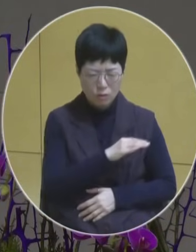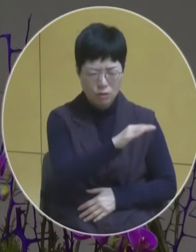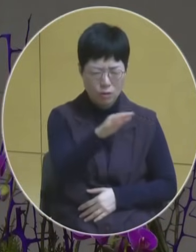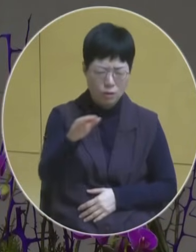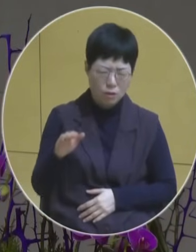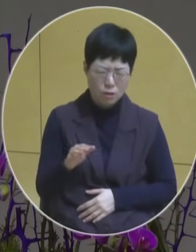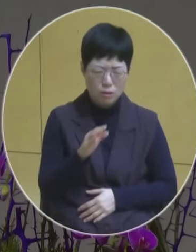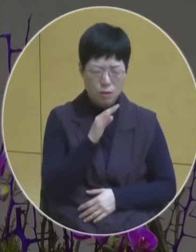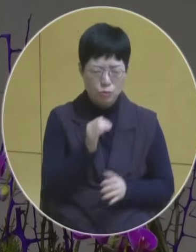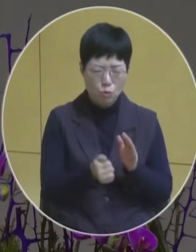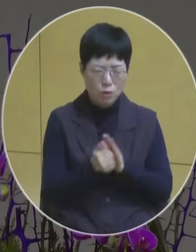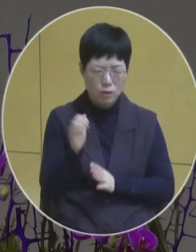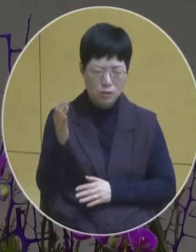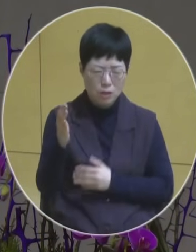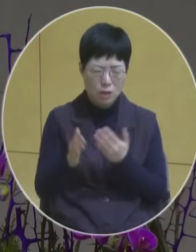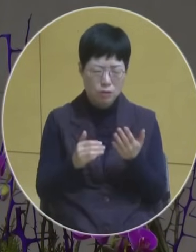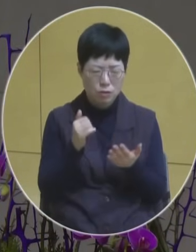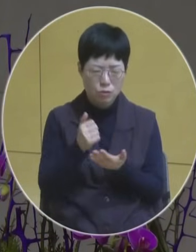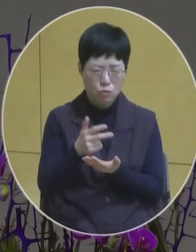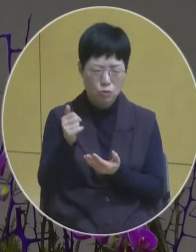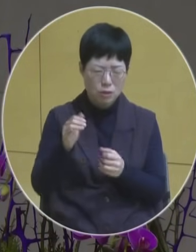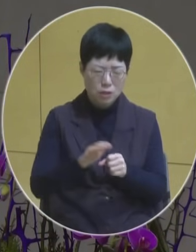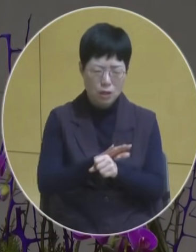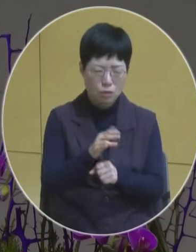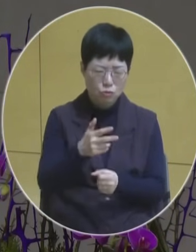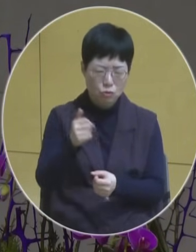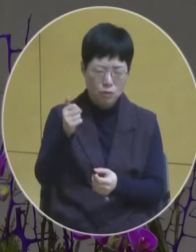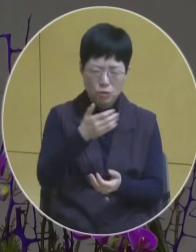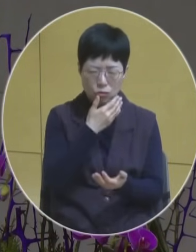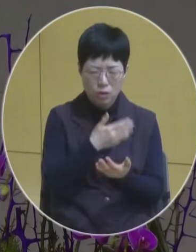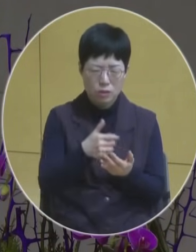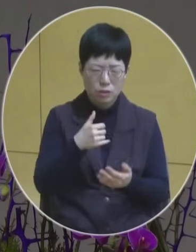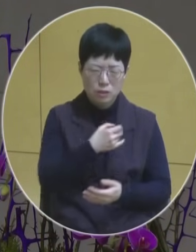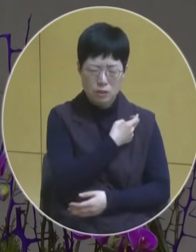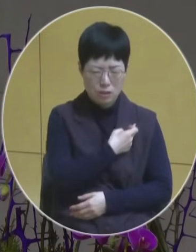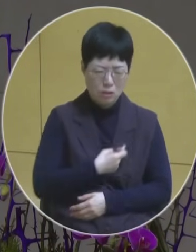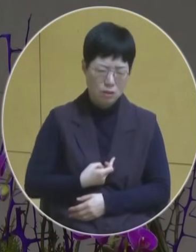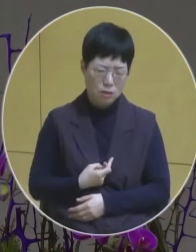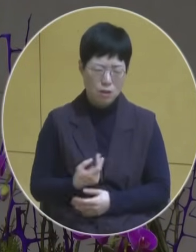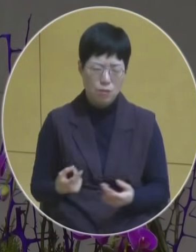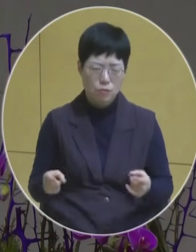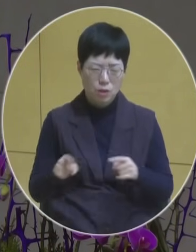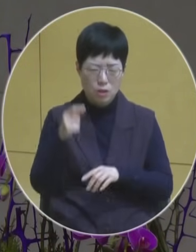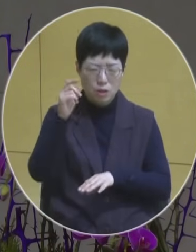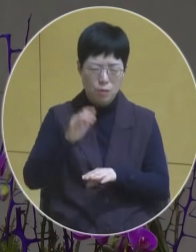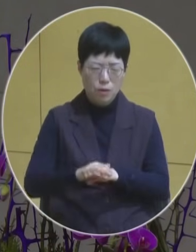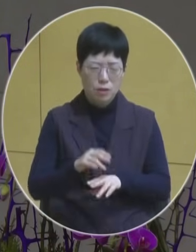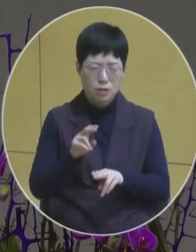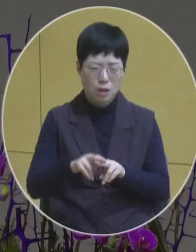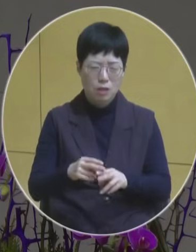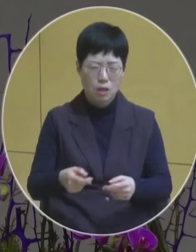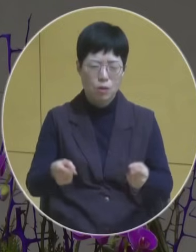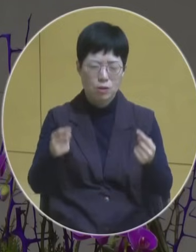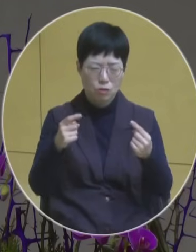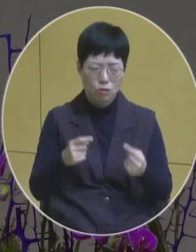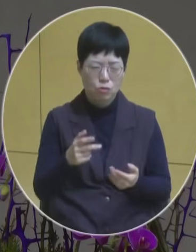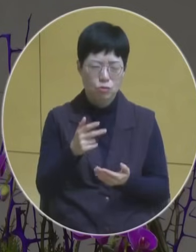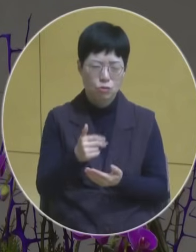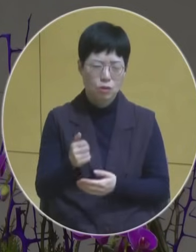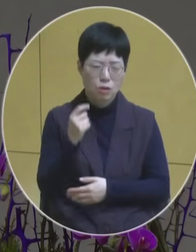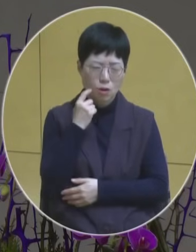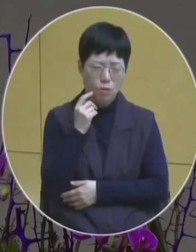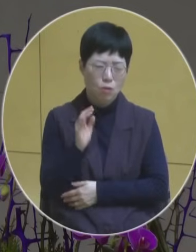산소망 되시는 하나님, 주님이 사랑하는 주의 귀한 제자들이 함께 예배 자리 나와 주님 앞에